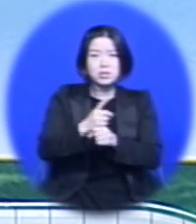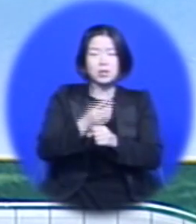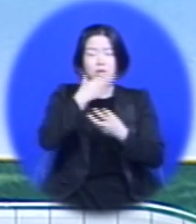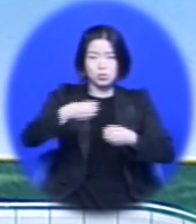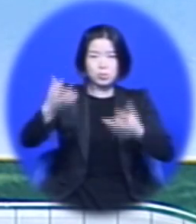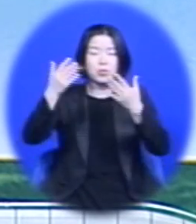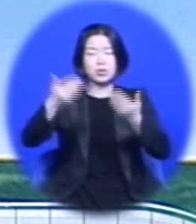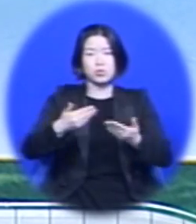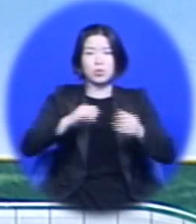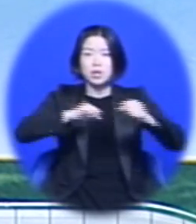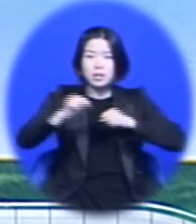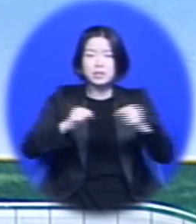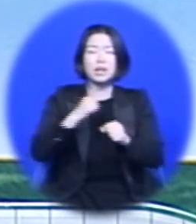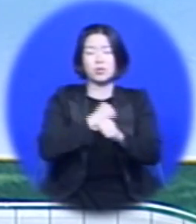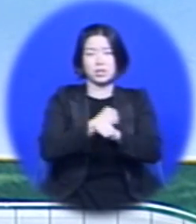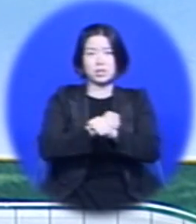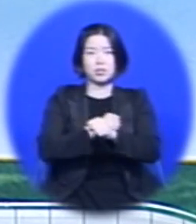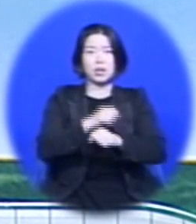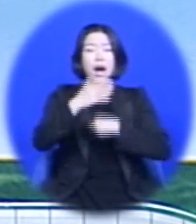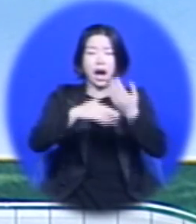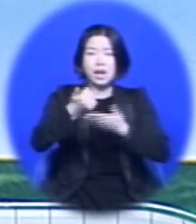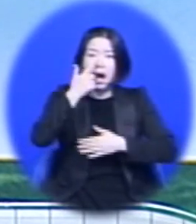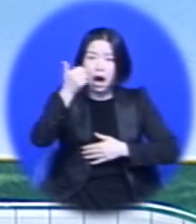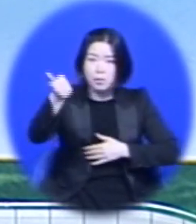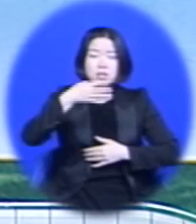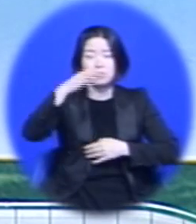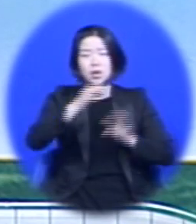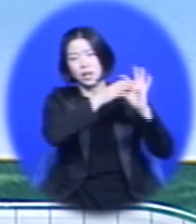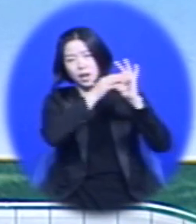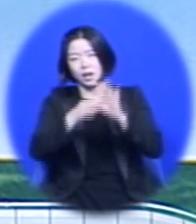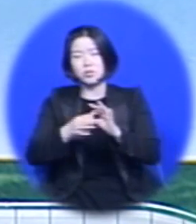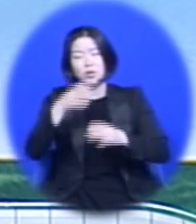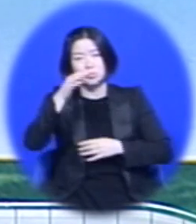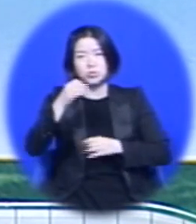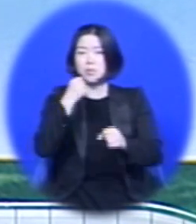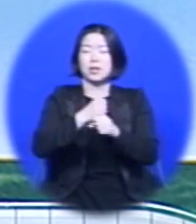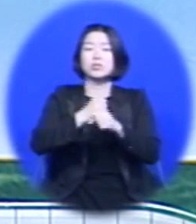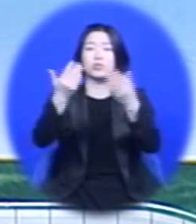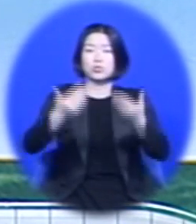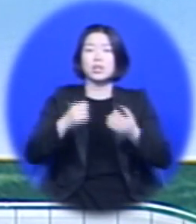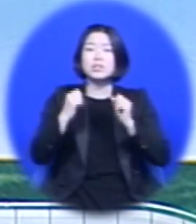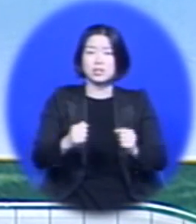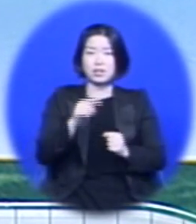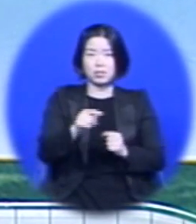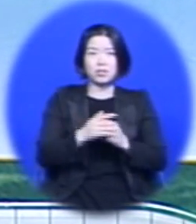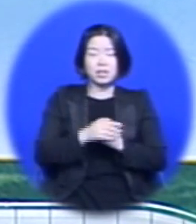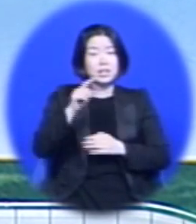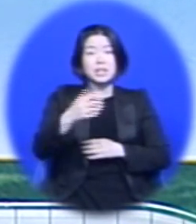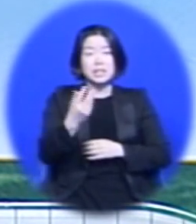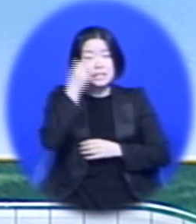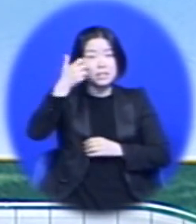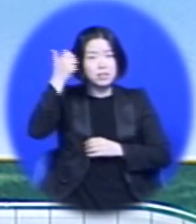이미 이렇게 역사하고 계시다. 하나님을 아버지라고 계속 부르게 만들어주고 계시다. 그